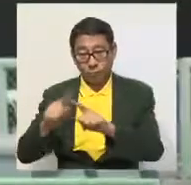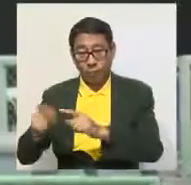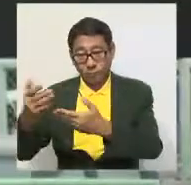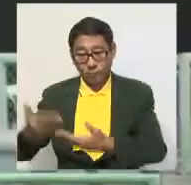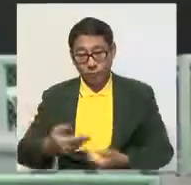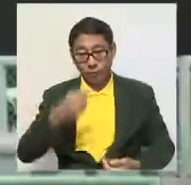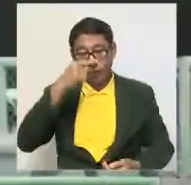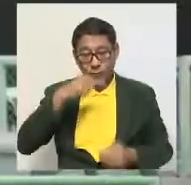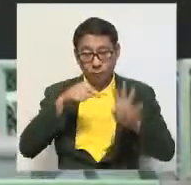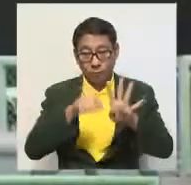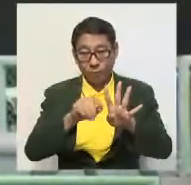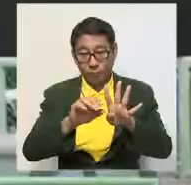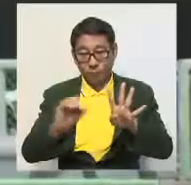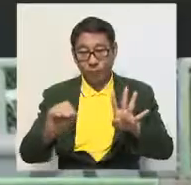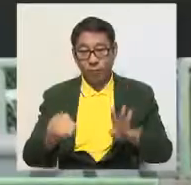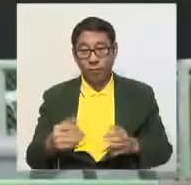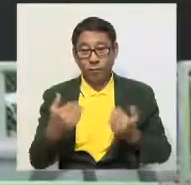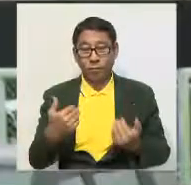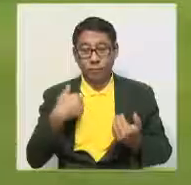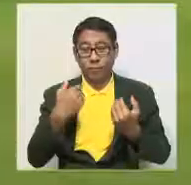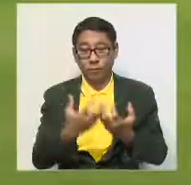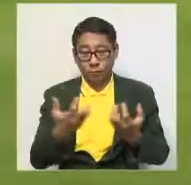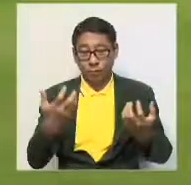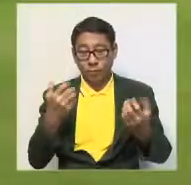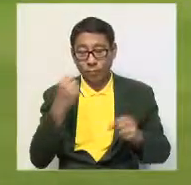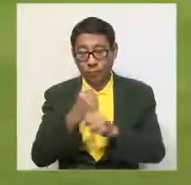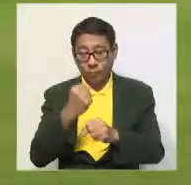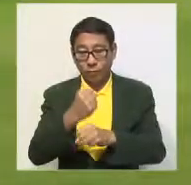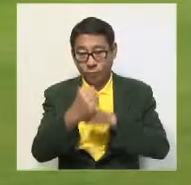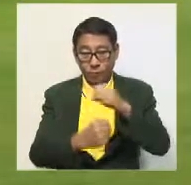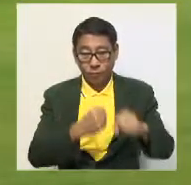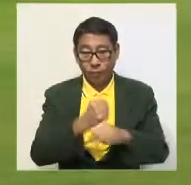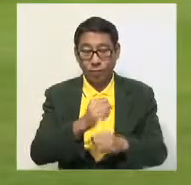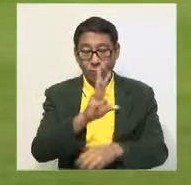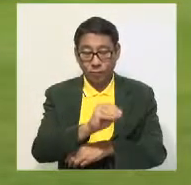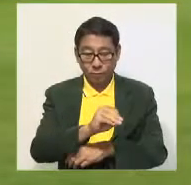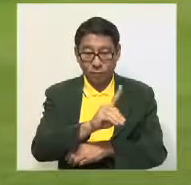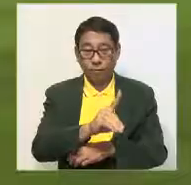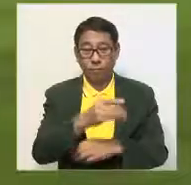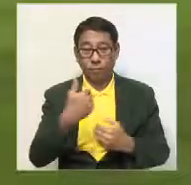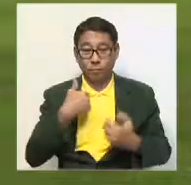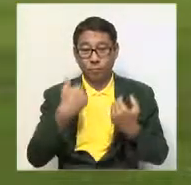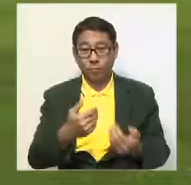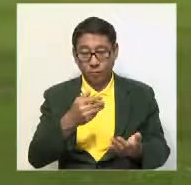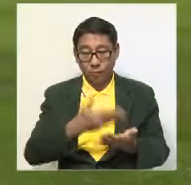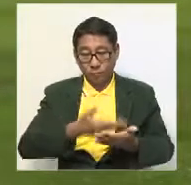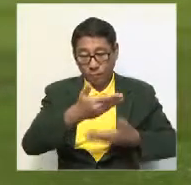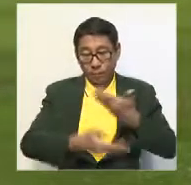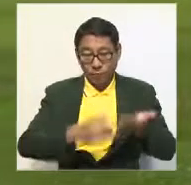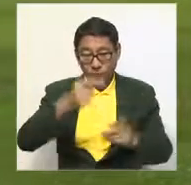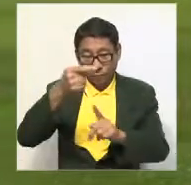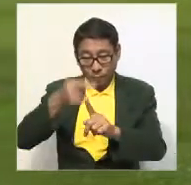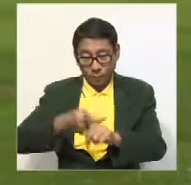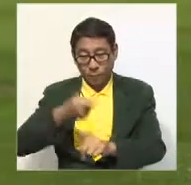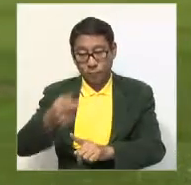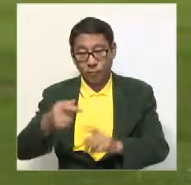องรับ Thailand 4.0ส่วนผลดำเนินงานในปี2561นะคะก็มียอดขายและเช่า